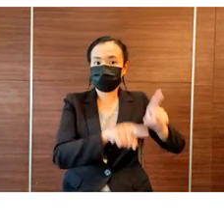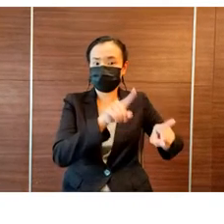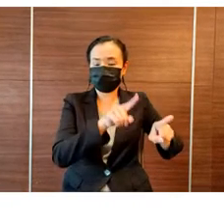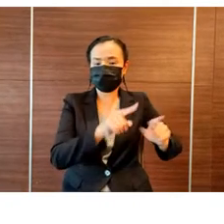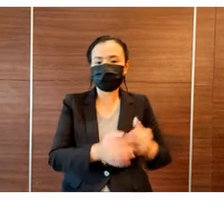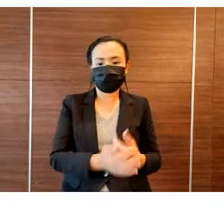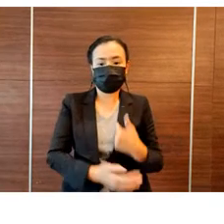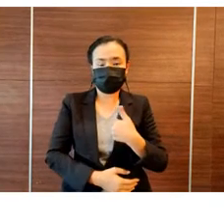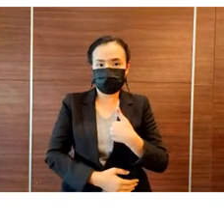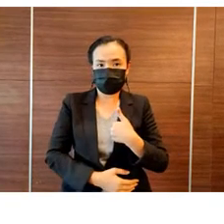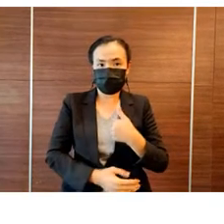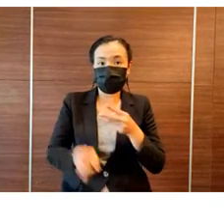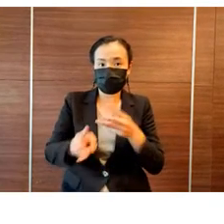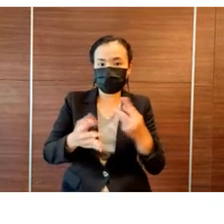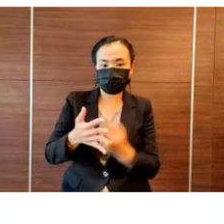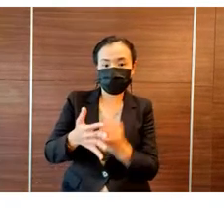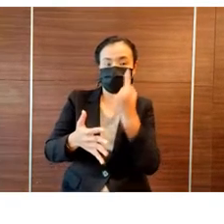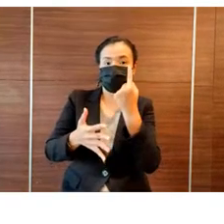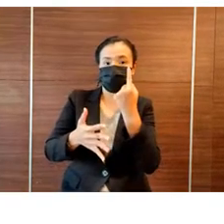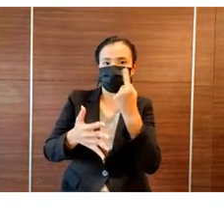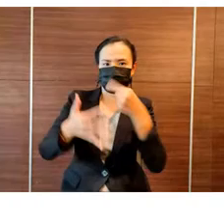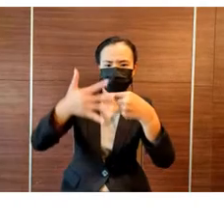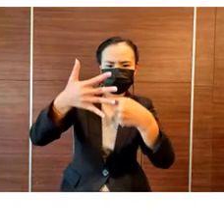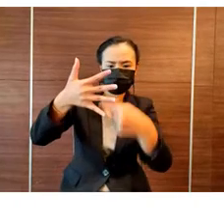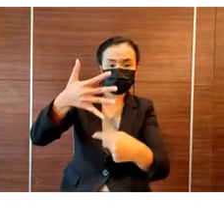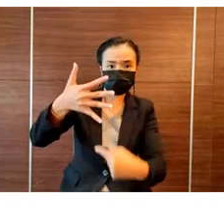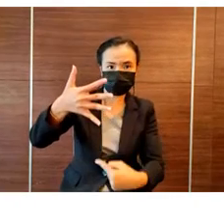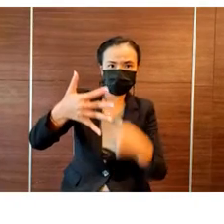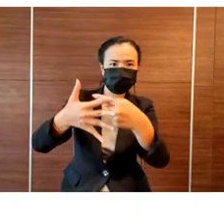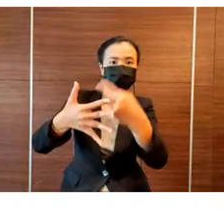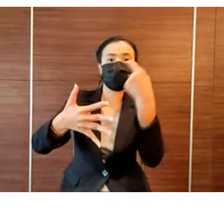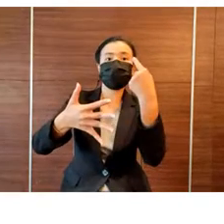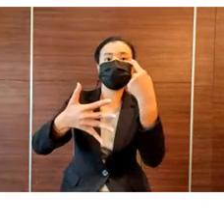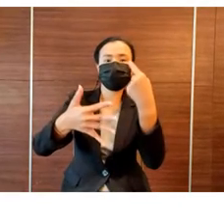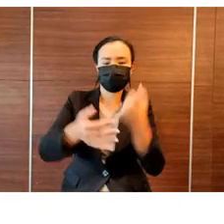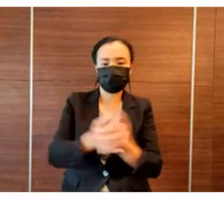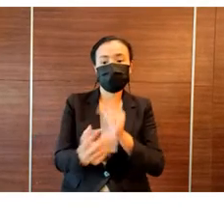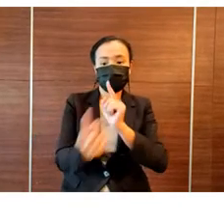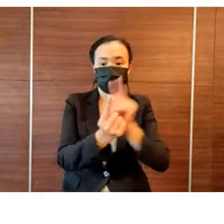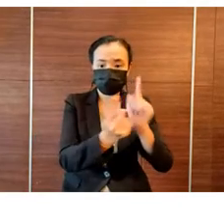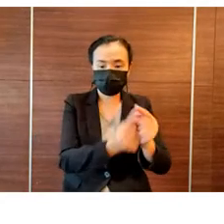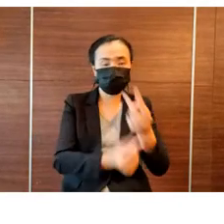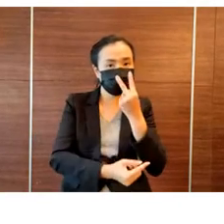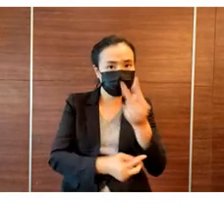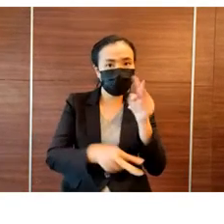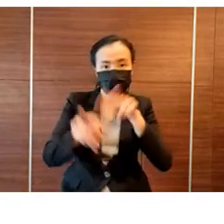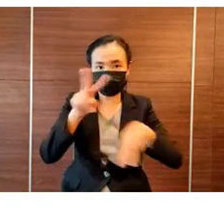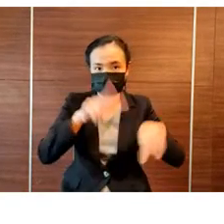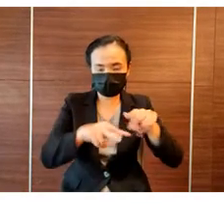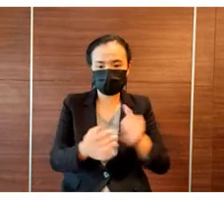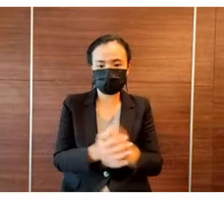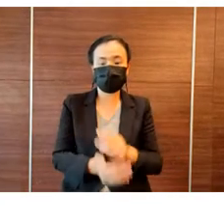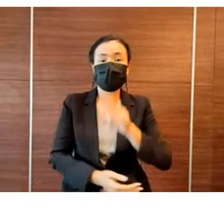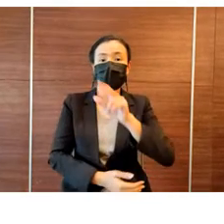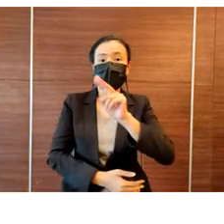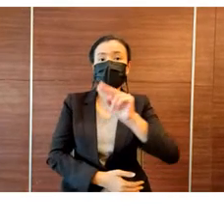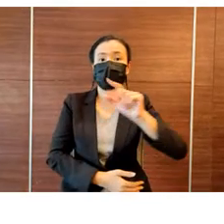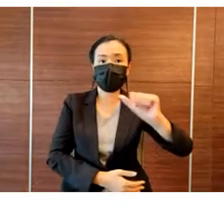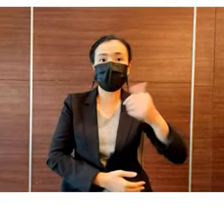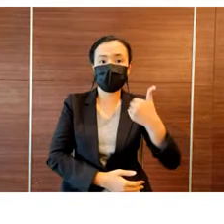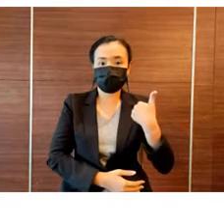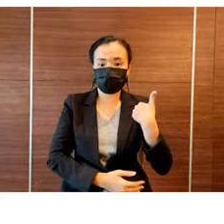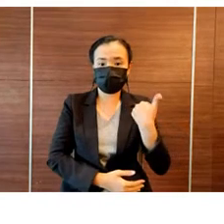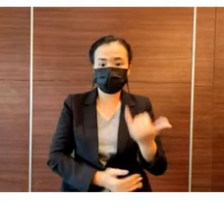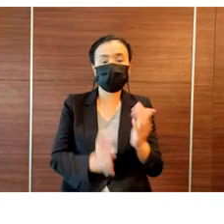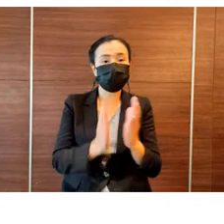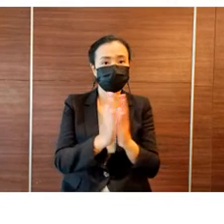ราเป็นแค่ตัวเลือกหนึ่งเท่านั้นในตัวเลือกอีกหลากหลายที่คนจะได้ไปเจ อ ไปหาสำหรับตัว NA เองเนี่ยตอนนี้มีแปล